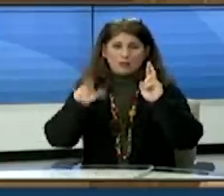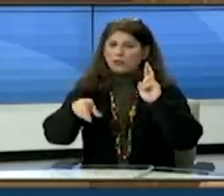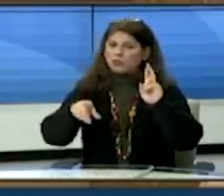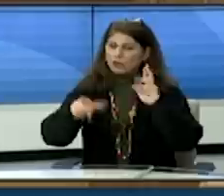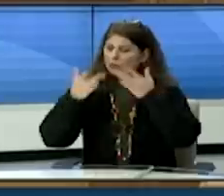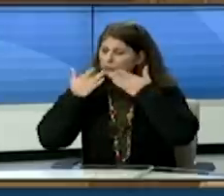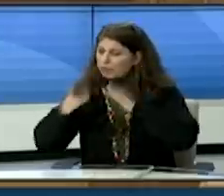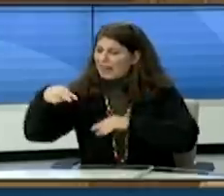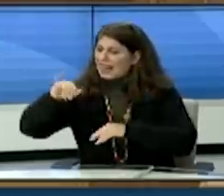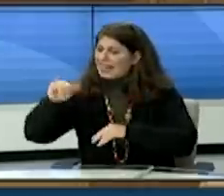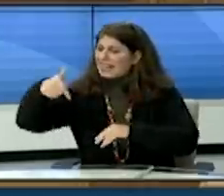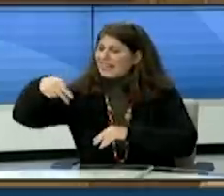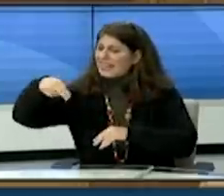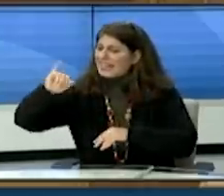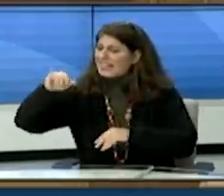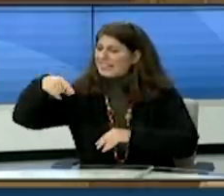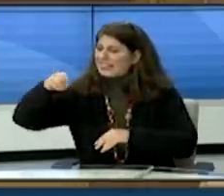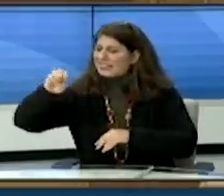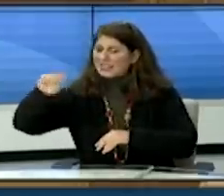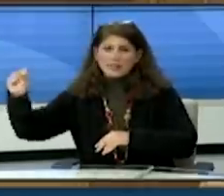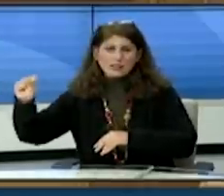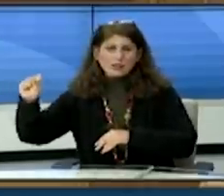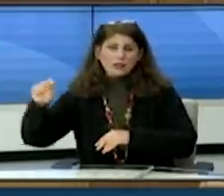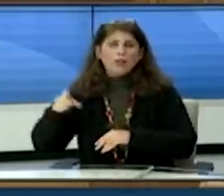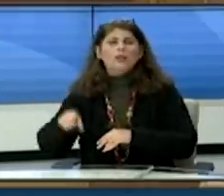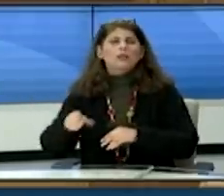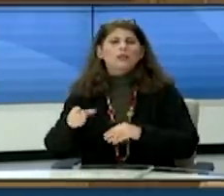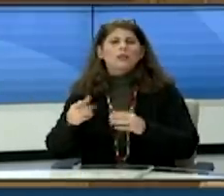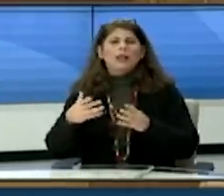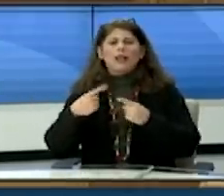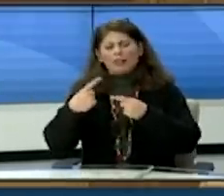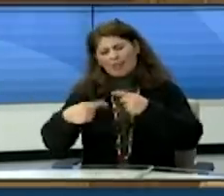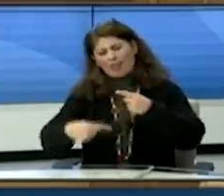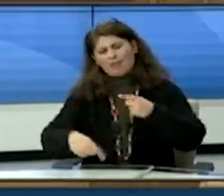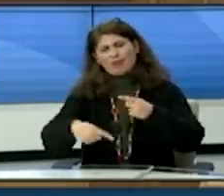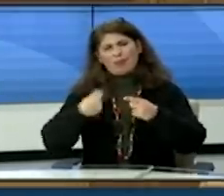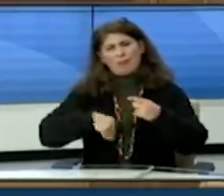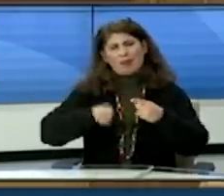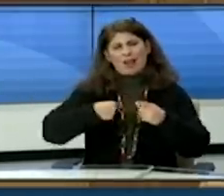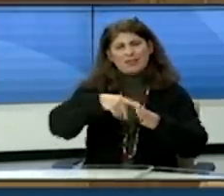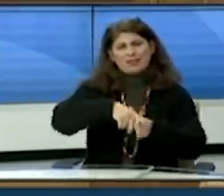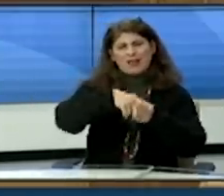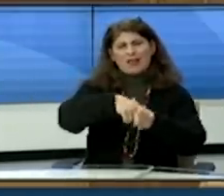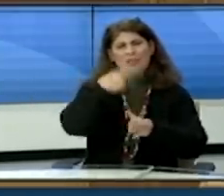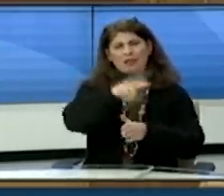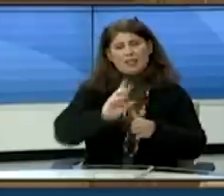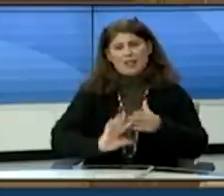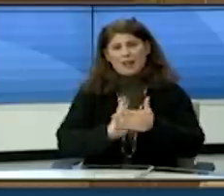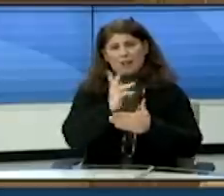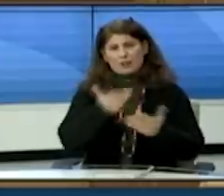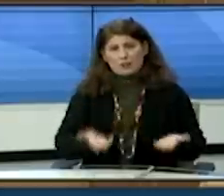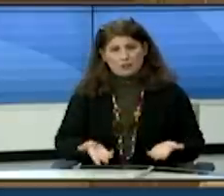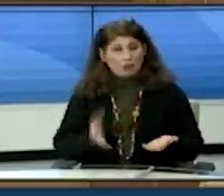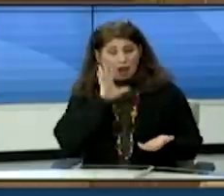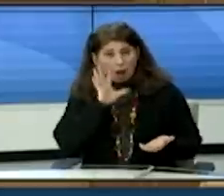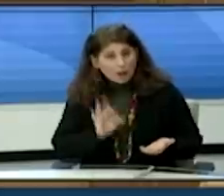απολιγνητοποίηση και βεβαίως τα διάφορα πράσινα άλογα της δικής σας ανάπτυξης. Πόσο αλήθεια